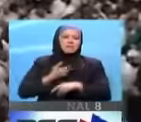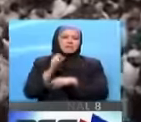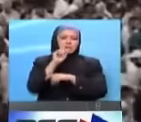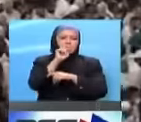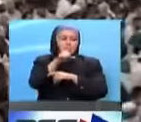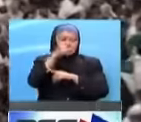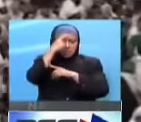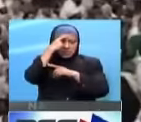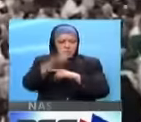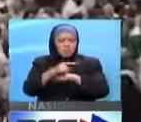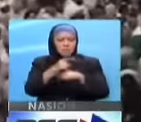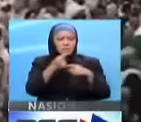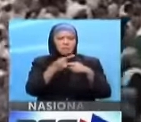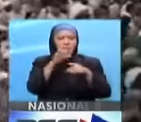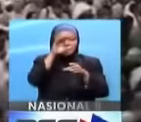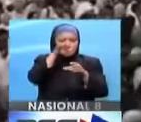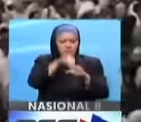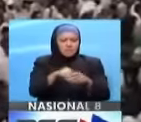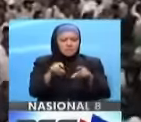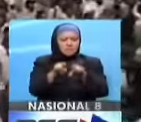ibadah tersebut.